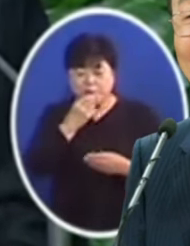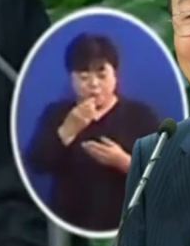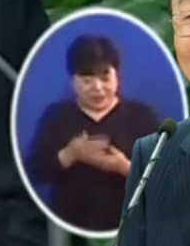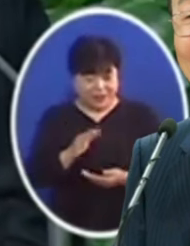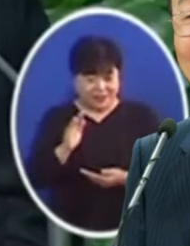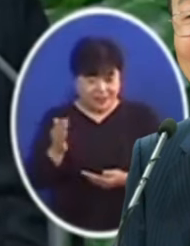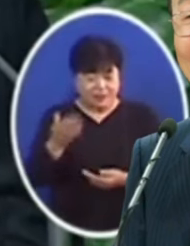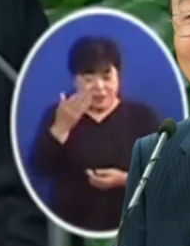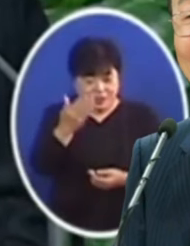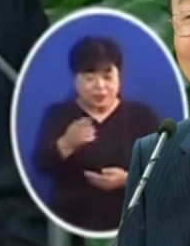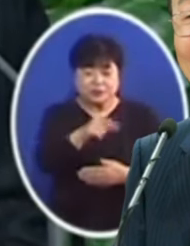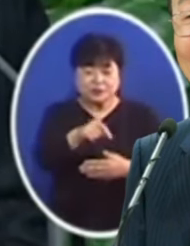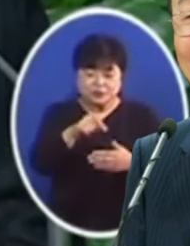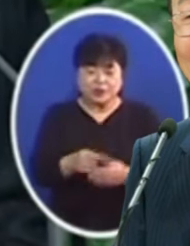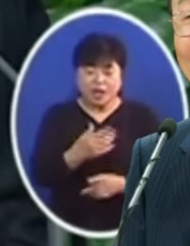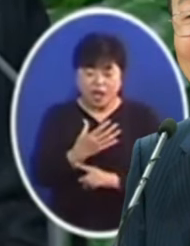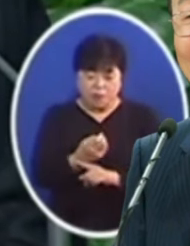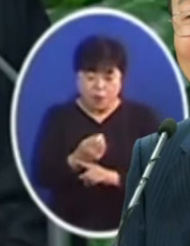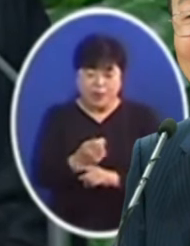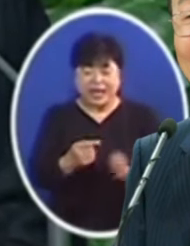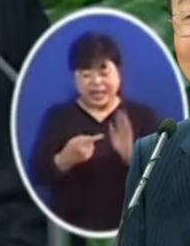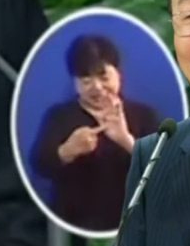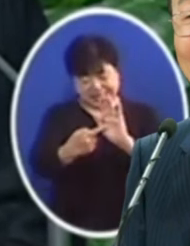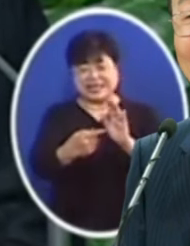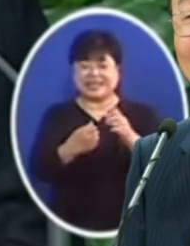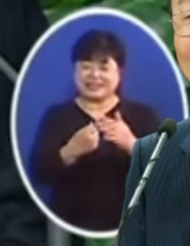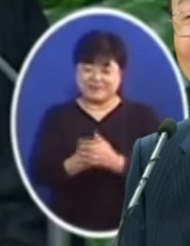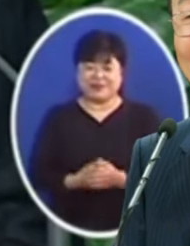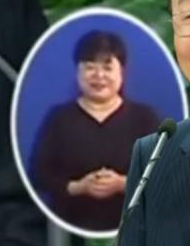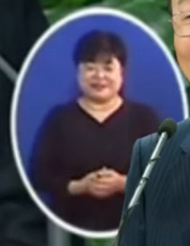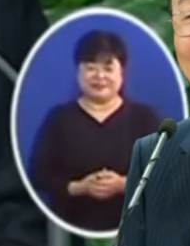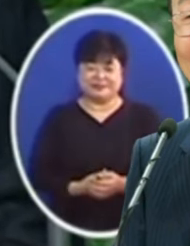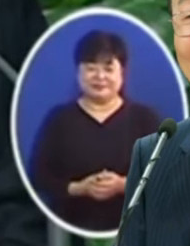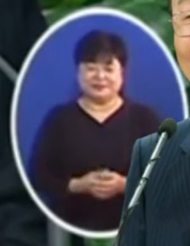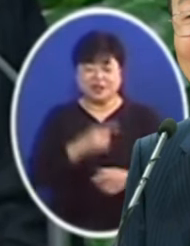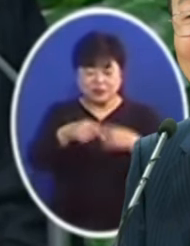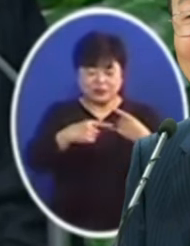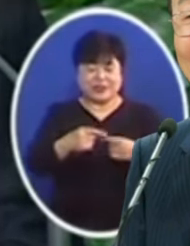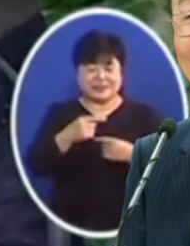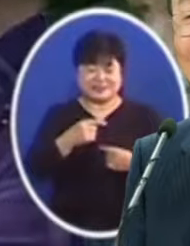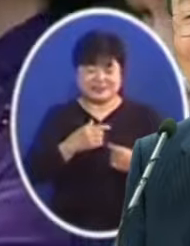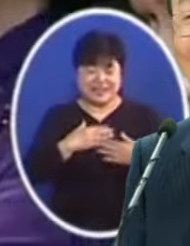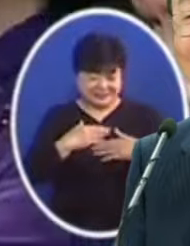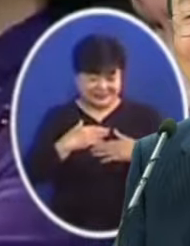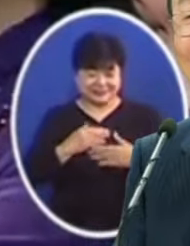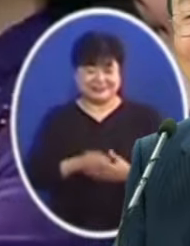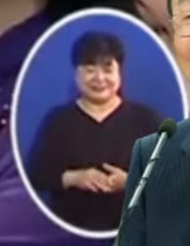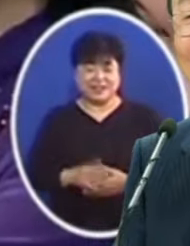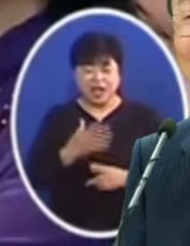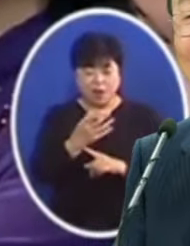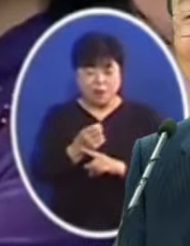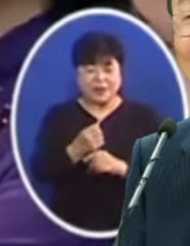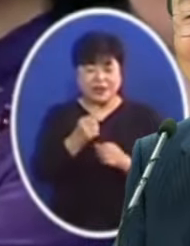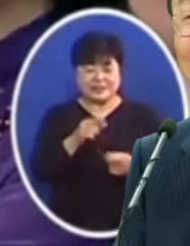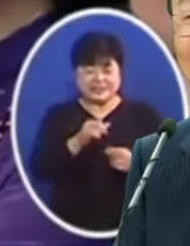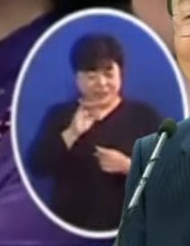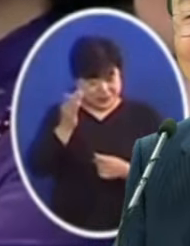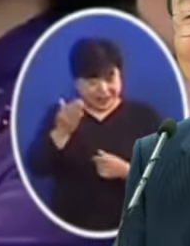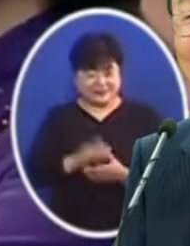것은 여러분 속에 있는 보배가 나타나기 때문인 것입니다. 따라 말씀하시죠. 나는 보배로운